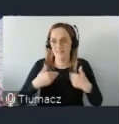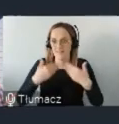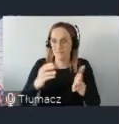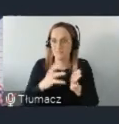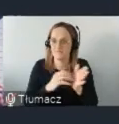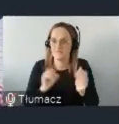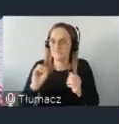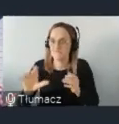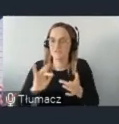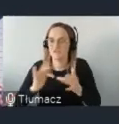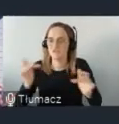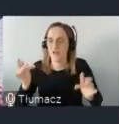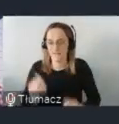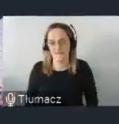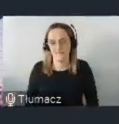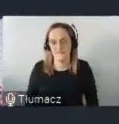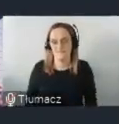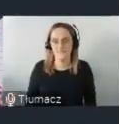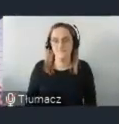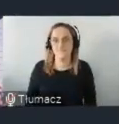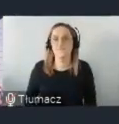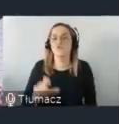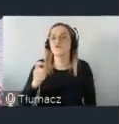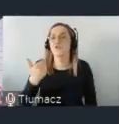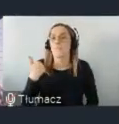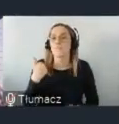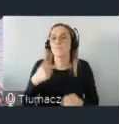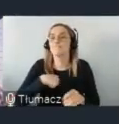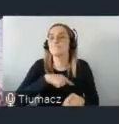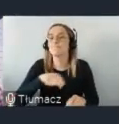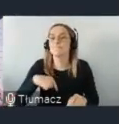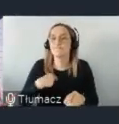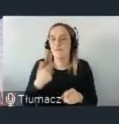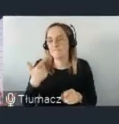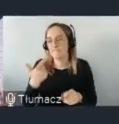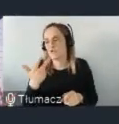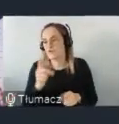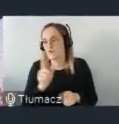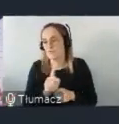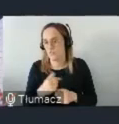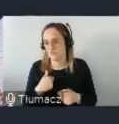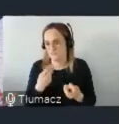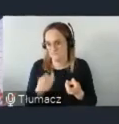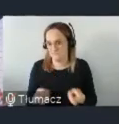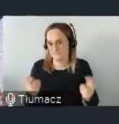czacie. Zajrzyjcie do tego, co stworzyłem przy was w ciągu 2-3 minut.